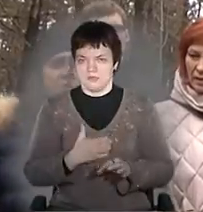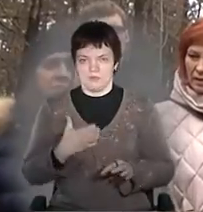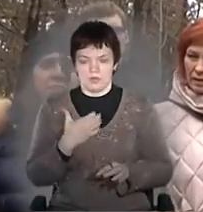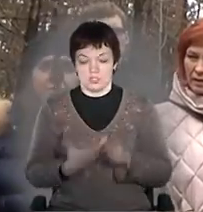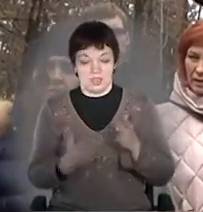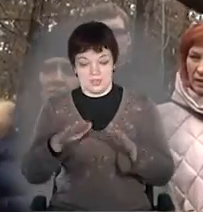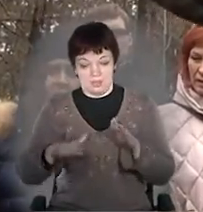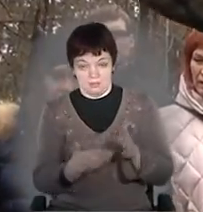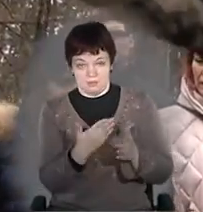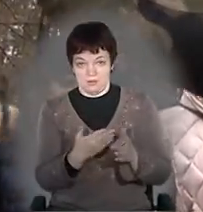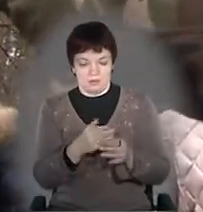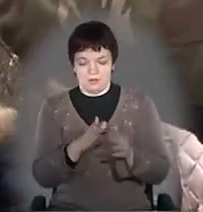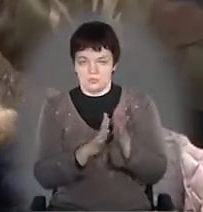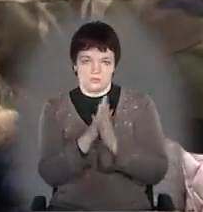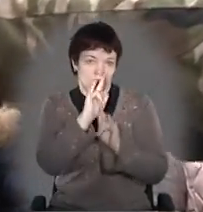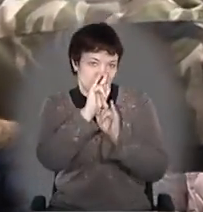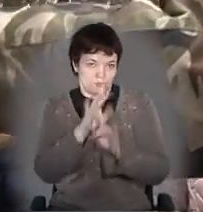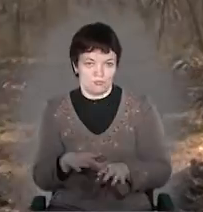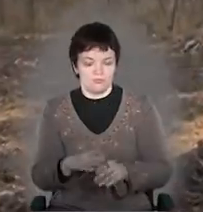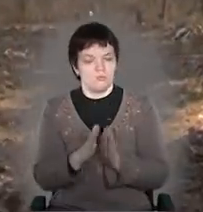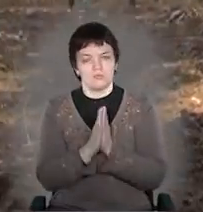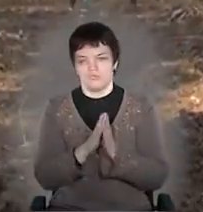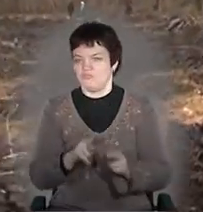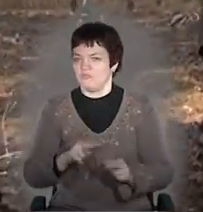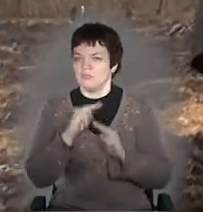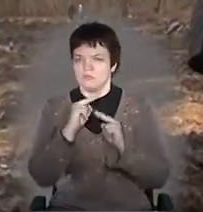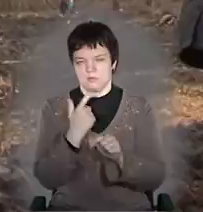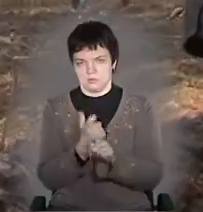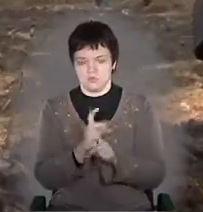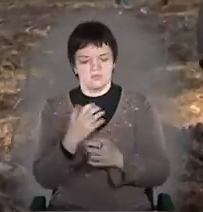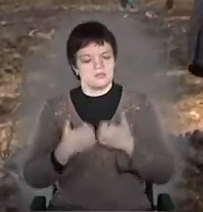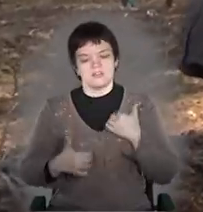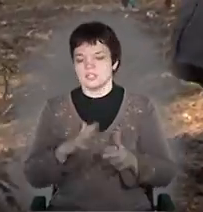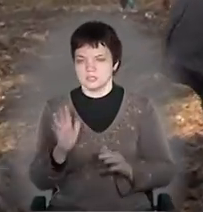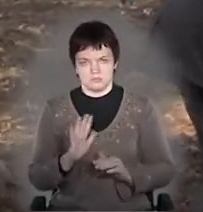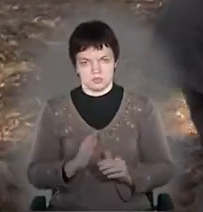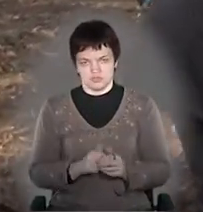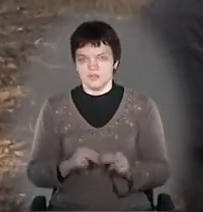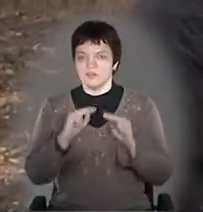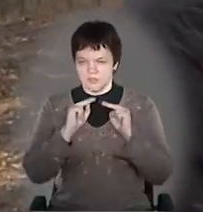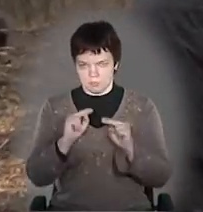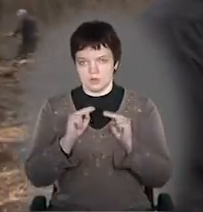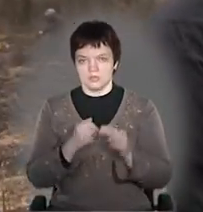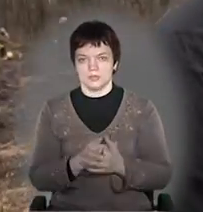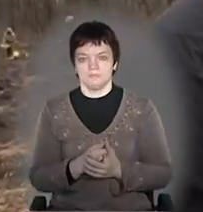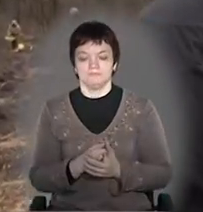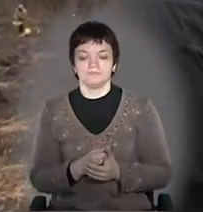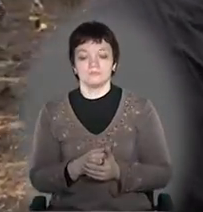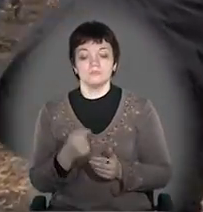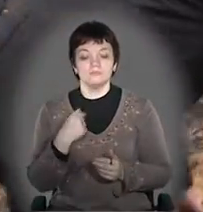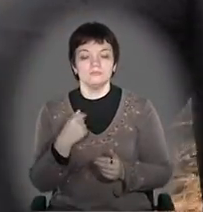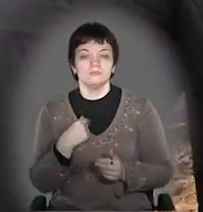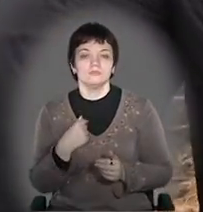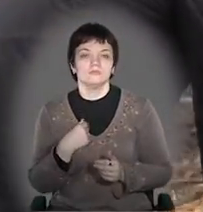растение. Понятно, да? Вот на это прошу обращать особое внимание и не спешить, главное. Я приехал